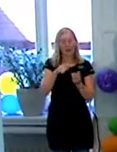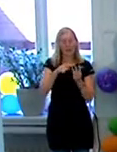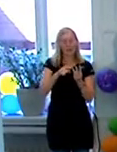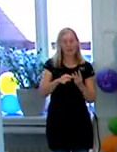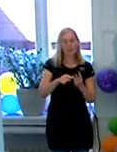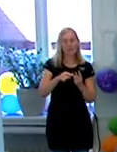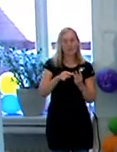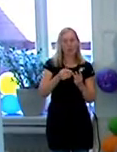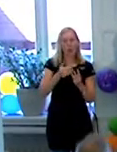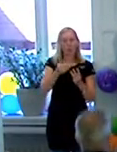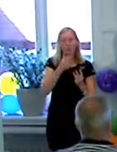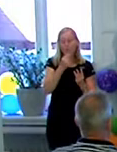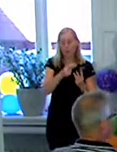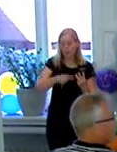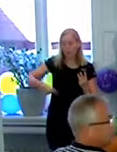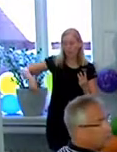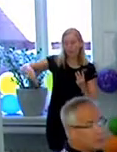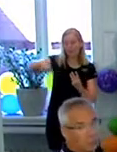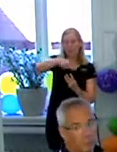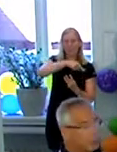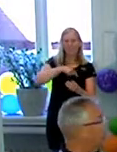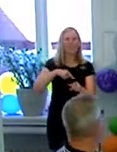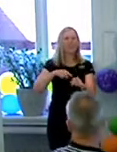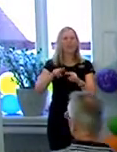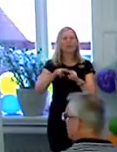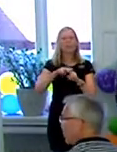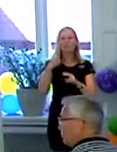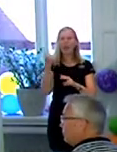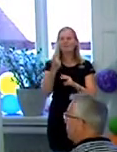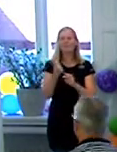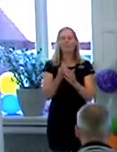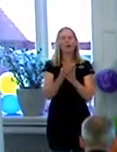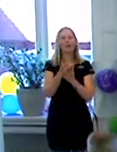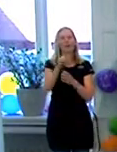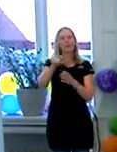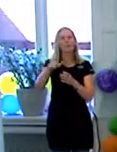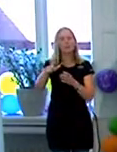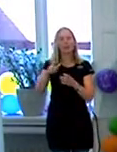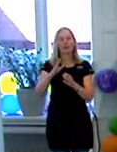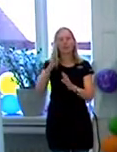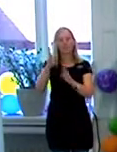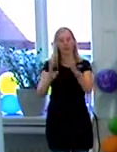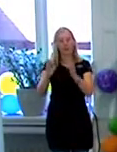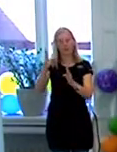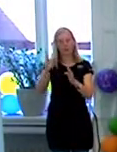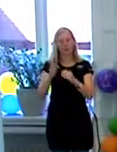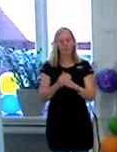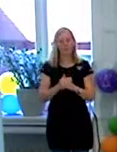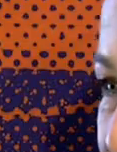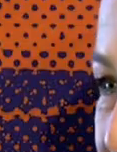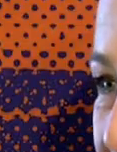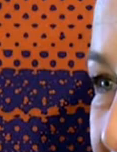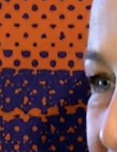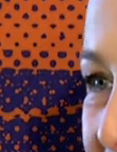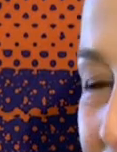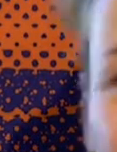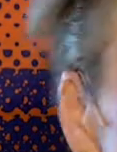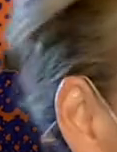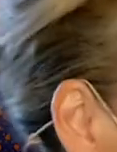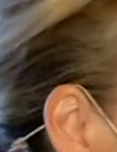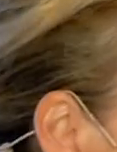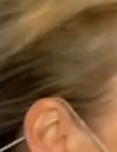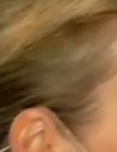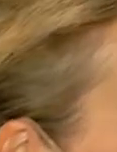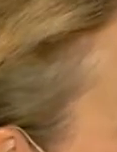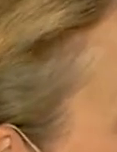Lund dragningssträckning. Nej, där är faktiskt några till bakom dig. Ja. Tack så mycket för